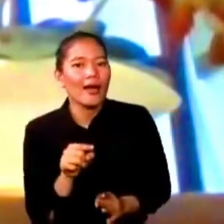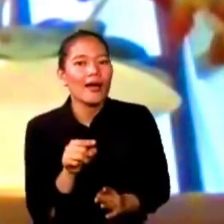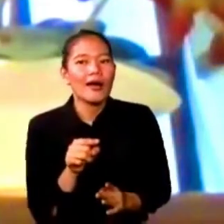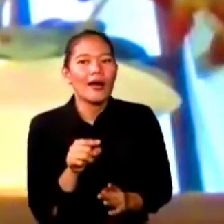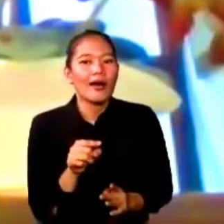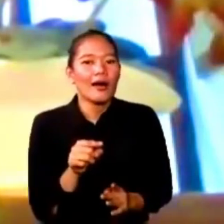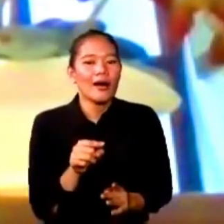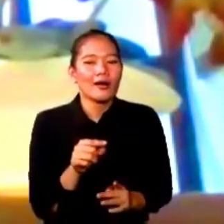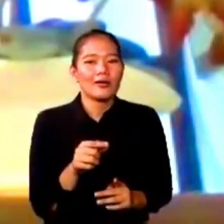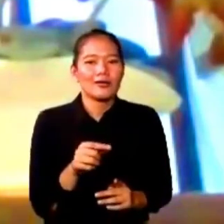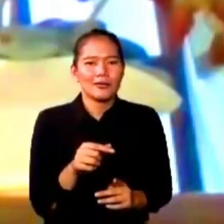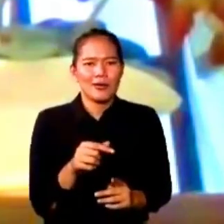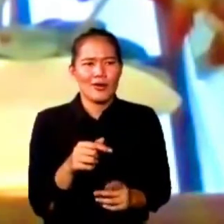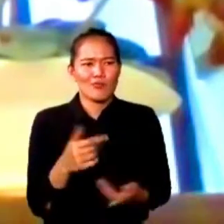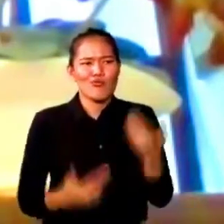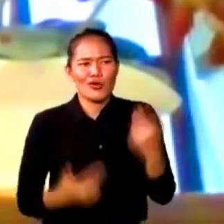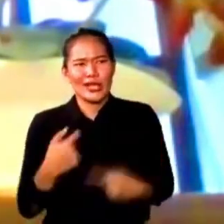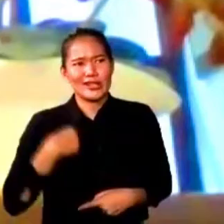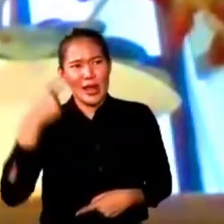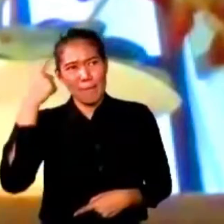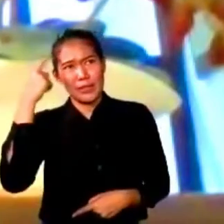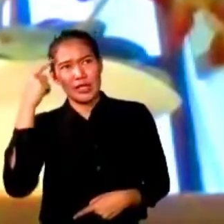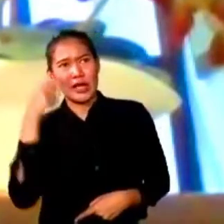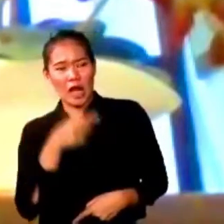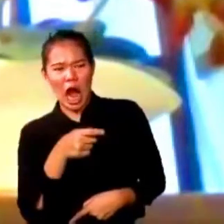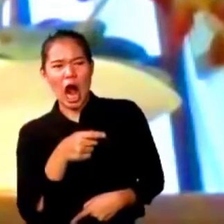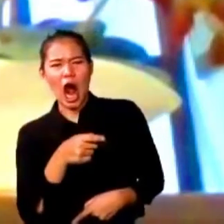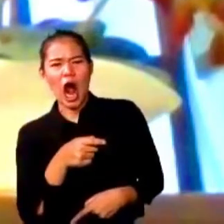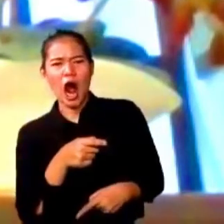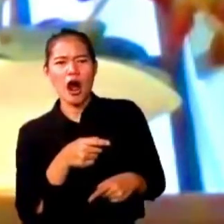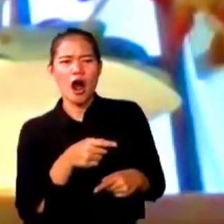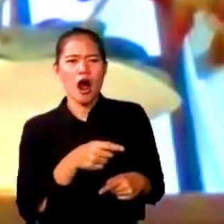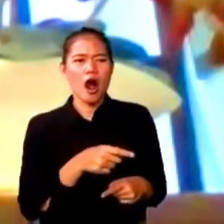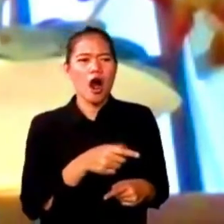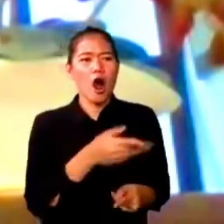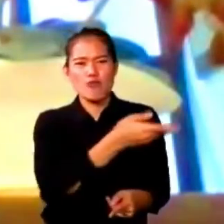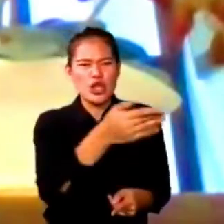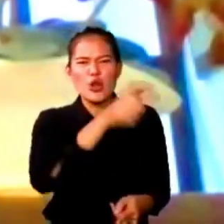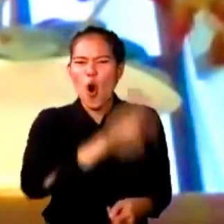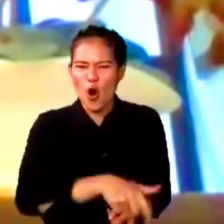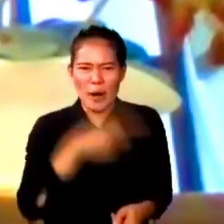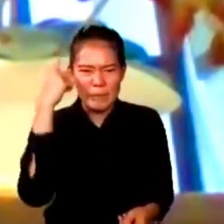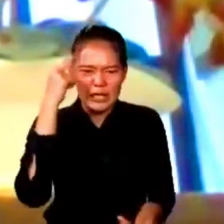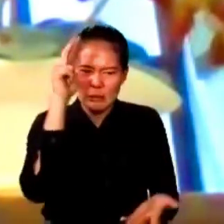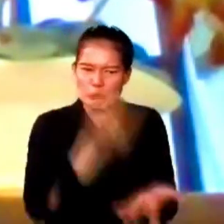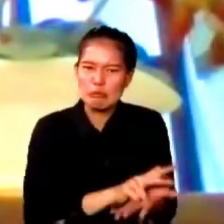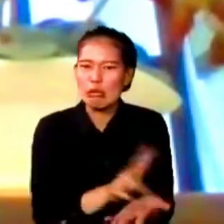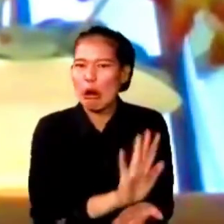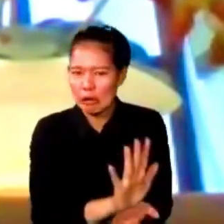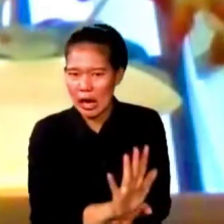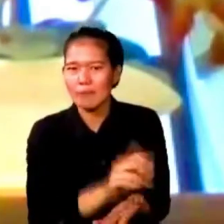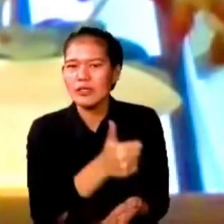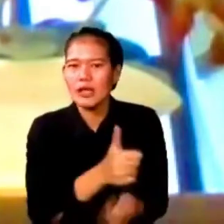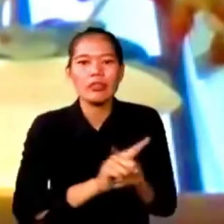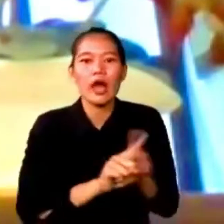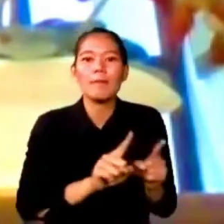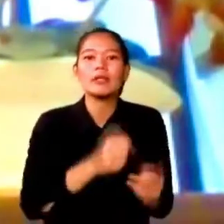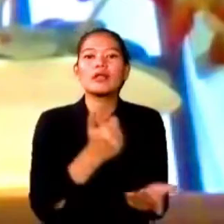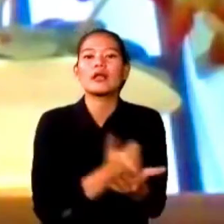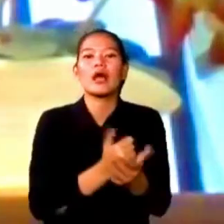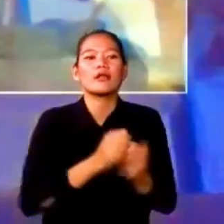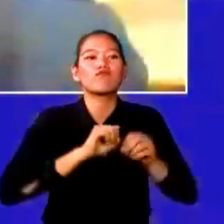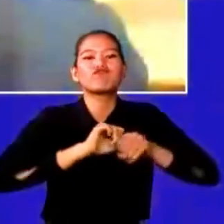atau oleh-oleh memberi memperoleh klarifikasi justru menyebarkan informasi yang nggak jelas informasinya tadi